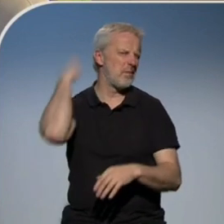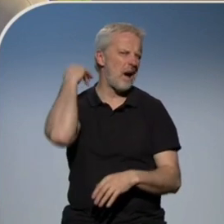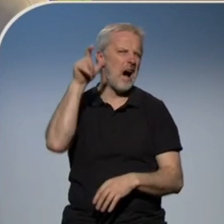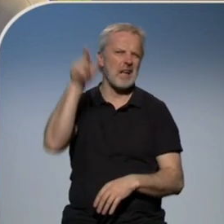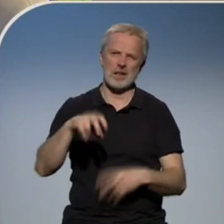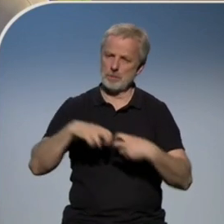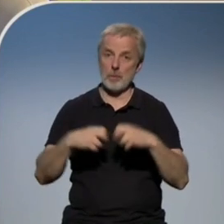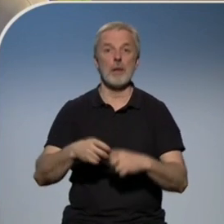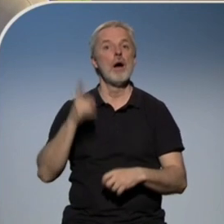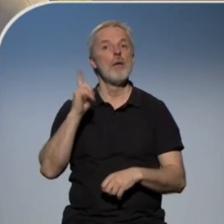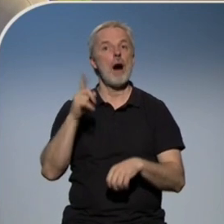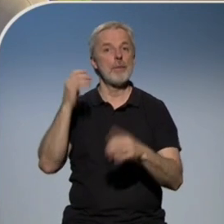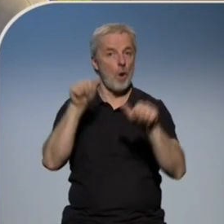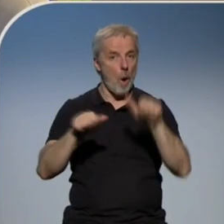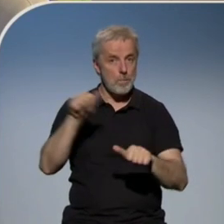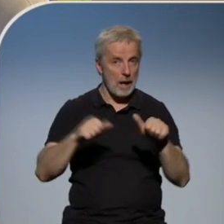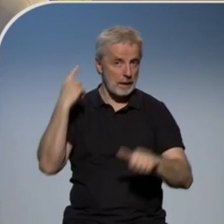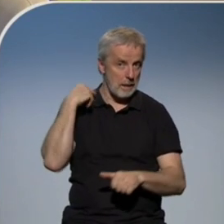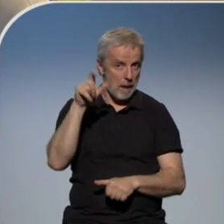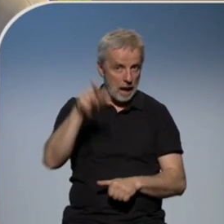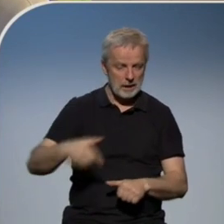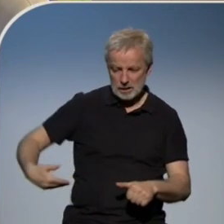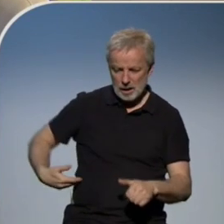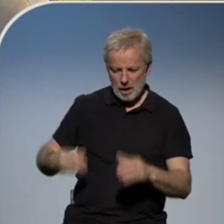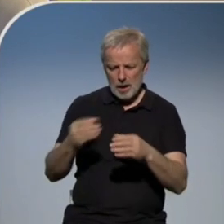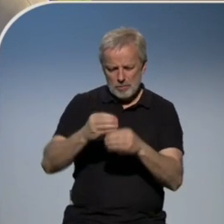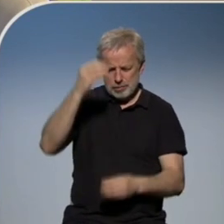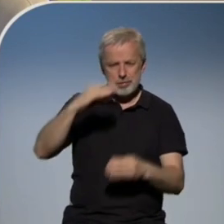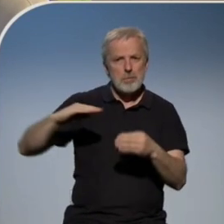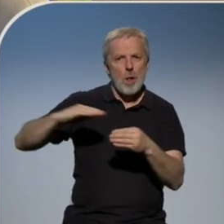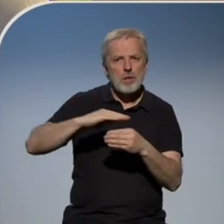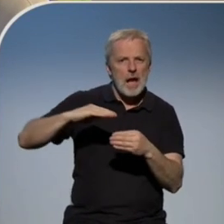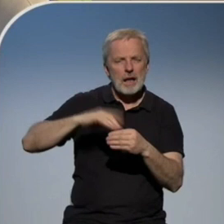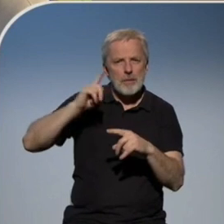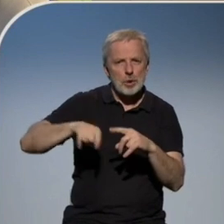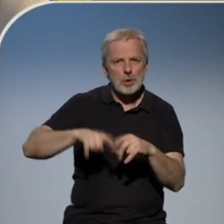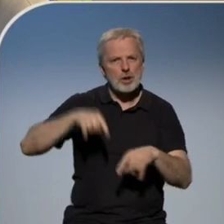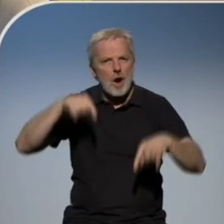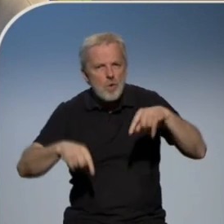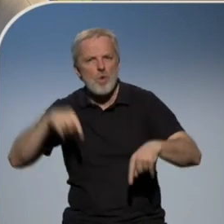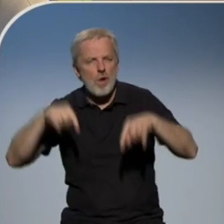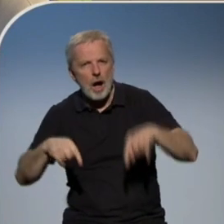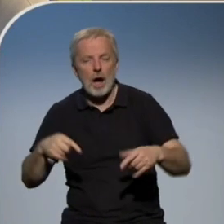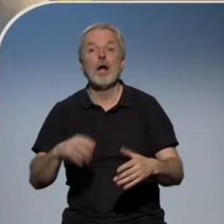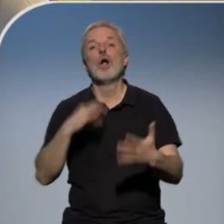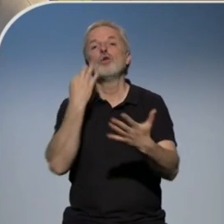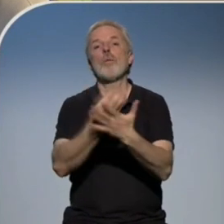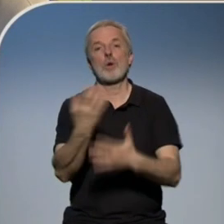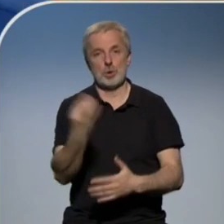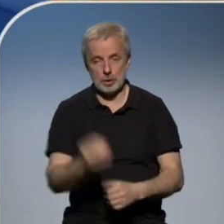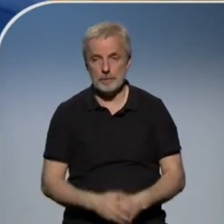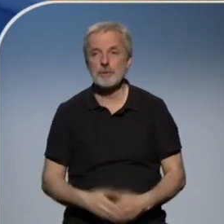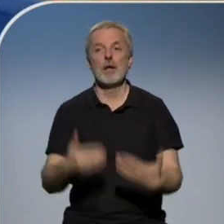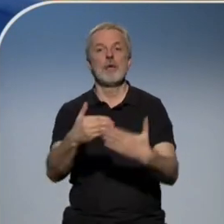páteř. Měl být na operaci páteře. Má zmožděnou ploténku z důvodu kulhání na pravou nohu. Co byste doporučil? Vřele doporučuji před